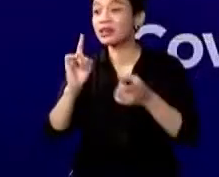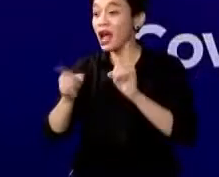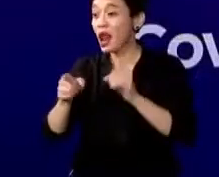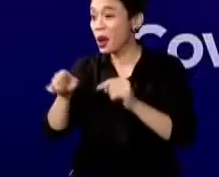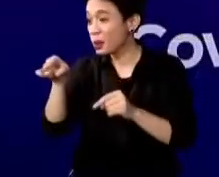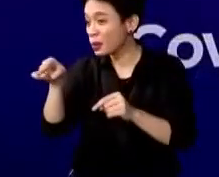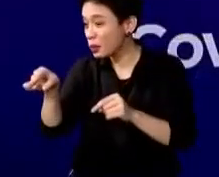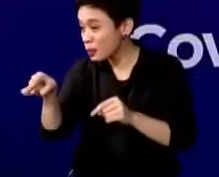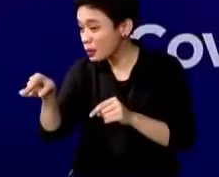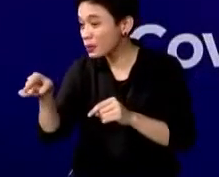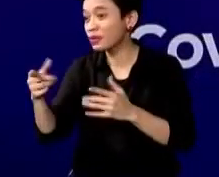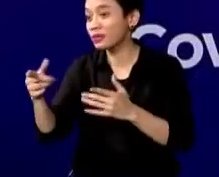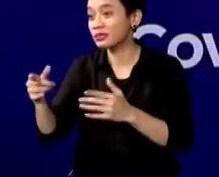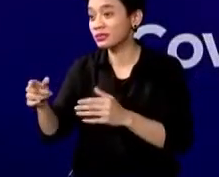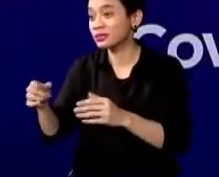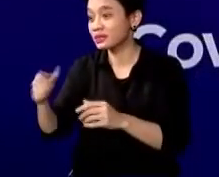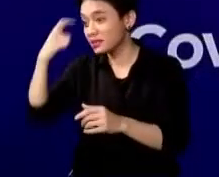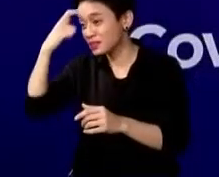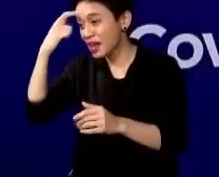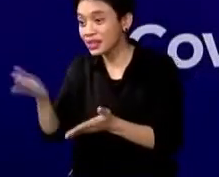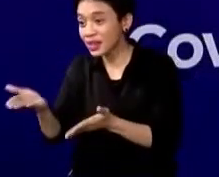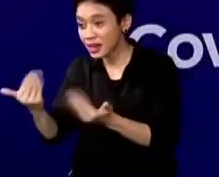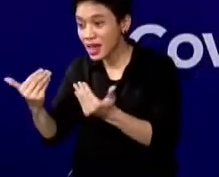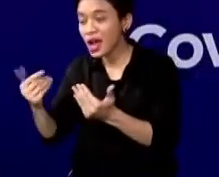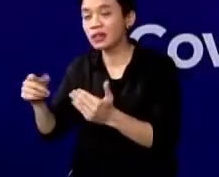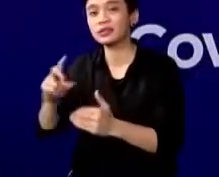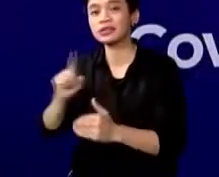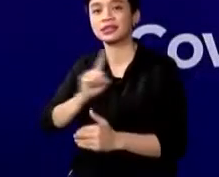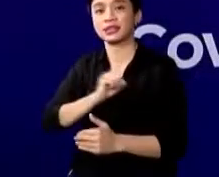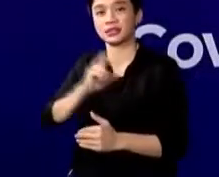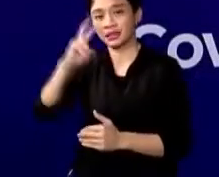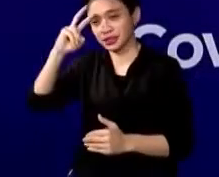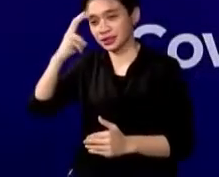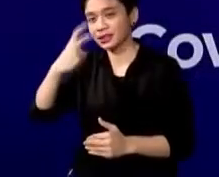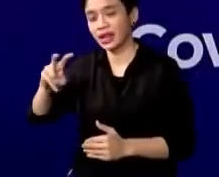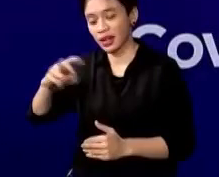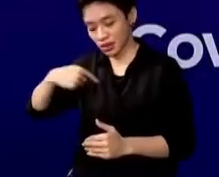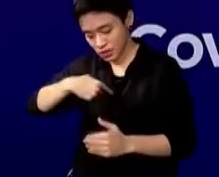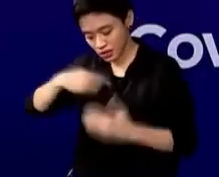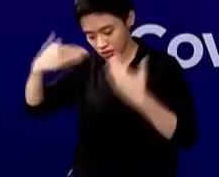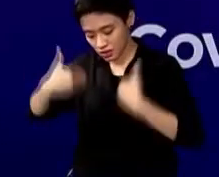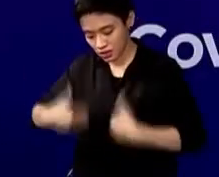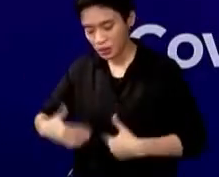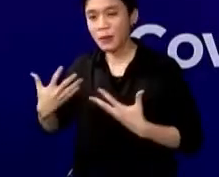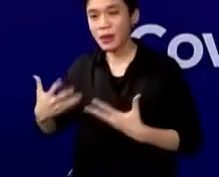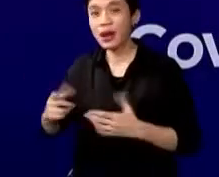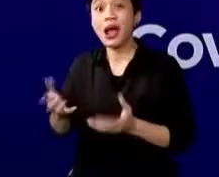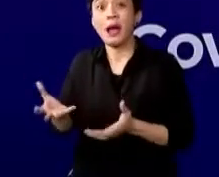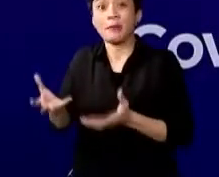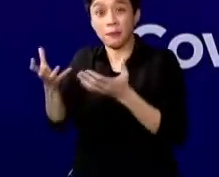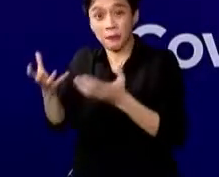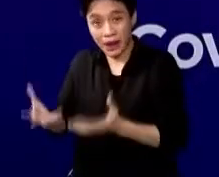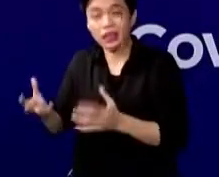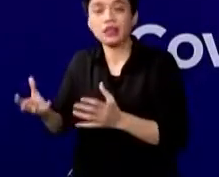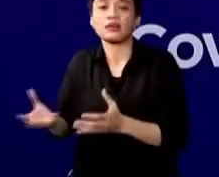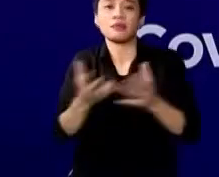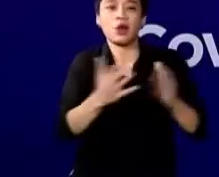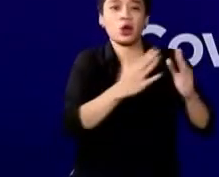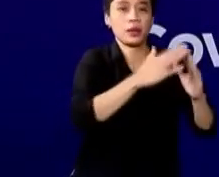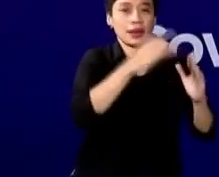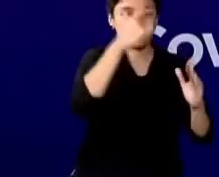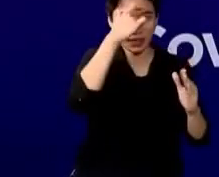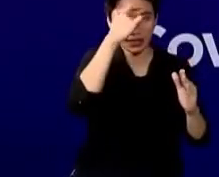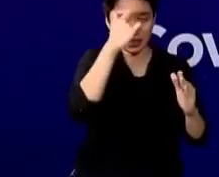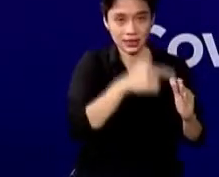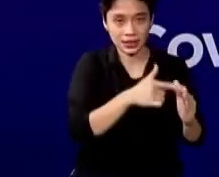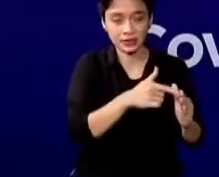kalau ringan dia harus bisa melakukan self assessment dia harus bisa mengenali gejalanya dan kemudian dia bisa menggunakan berbagai